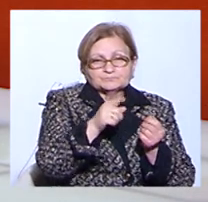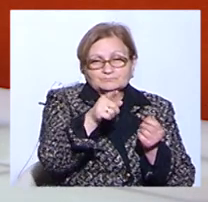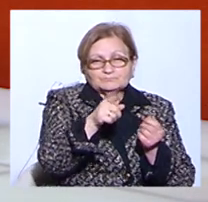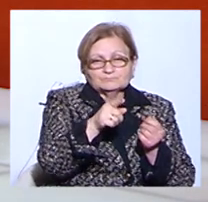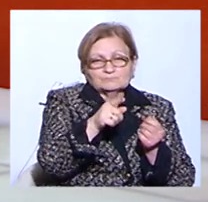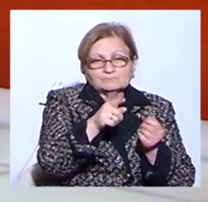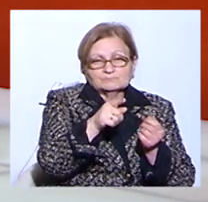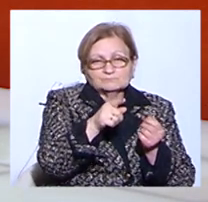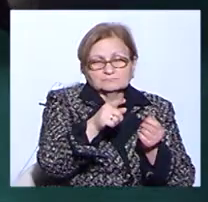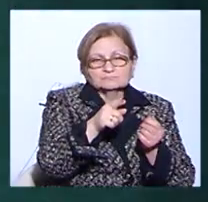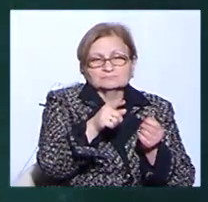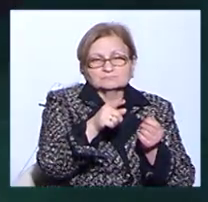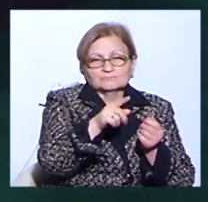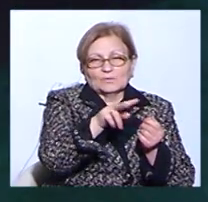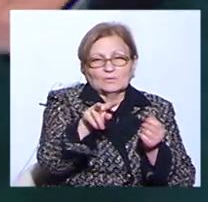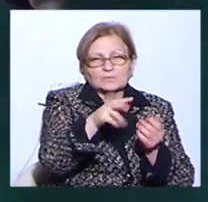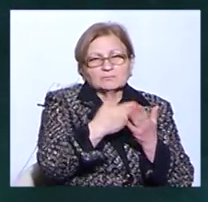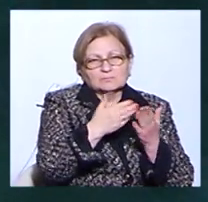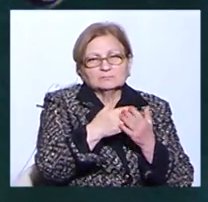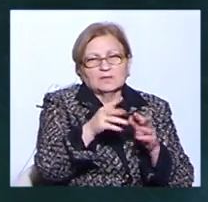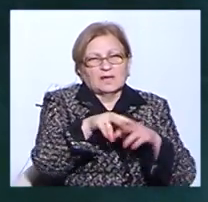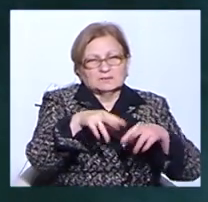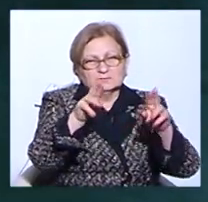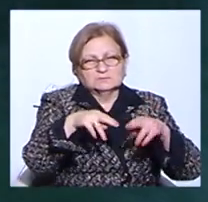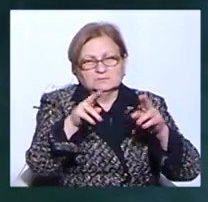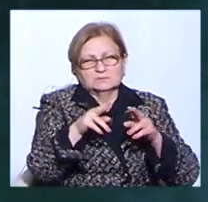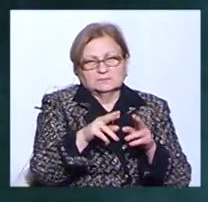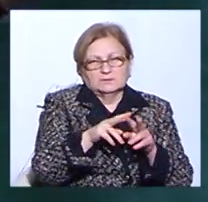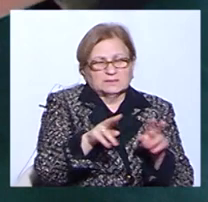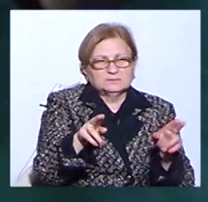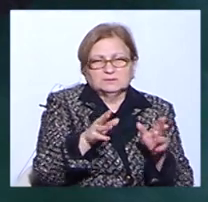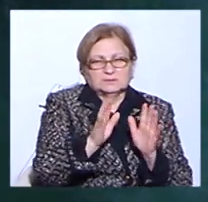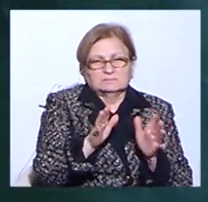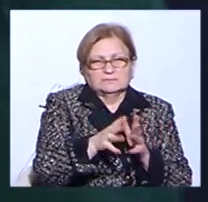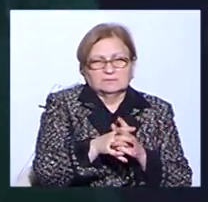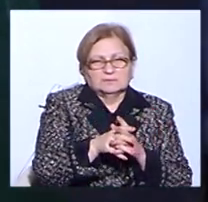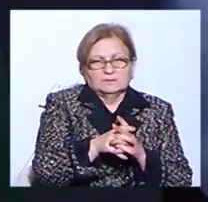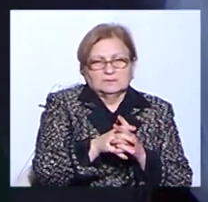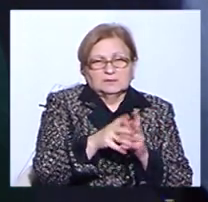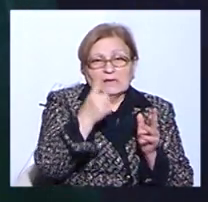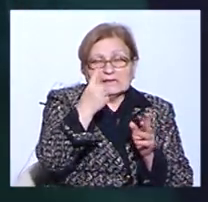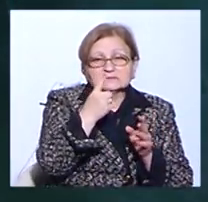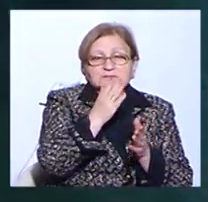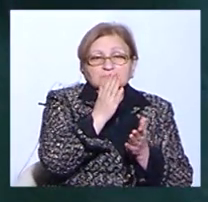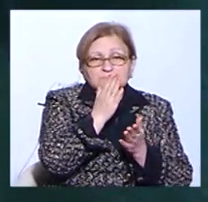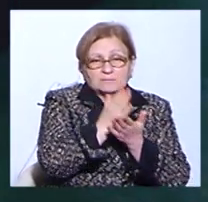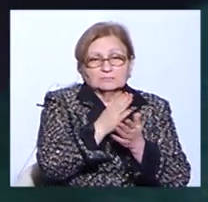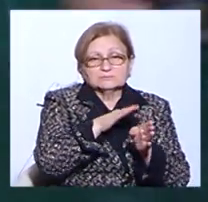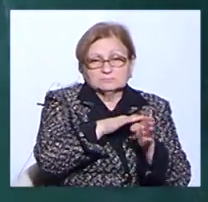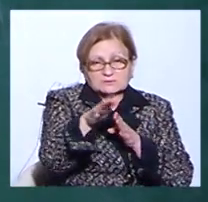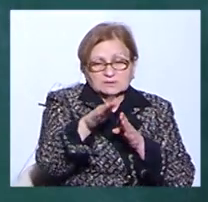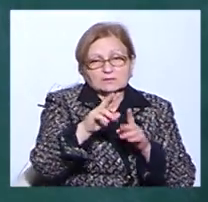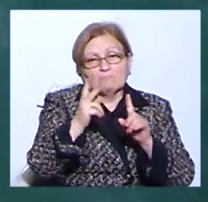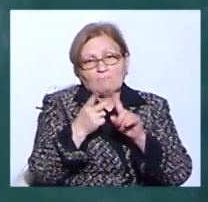შემთხვევაში, თუნდაც ამ მაგალითის შემთხვევაში, ეს ორივე მაგალითი ერთი და იგივე შემთხვევას წარმოადგენს. მაქვს 1 მთელი და